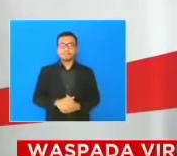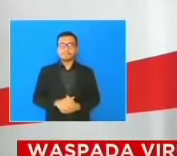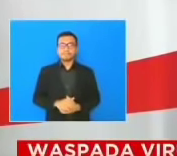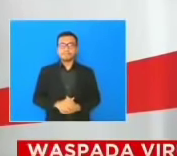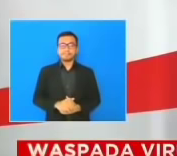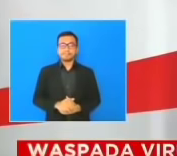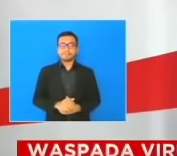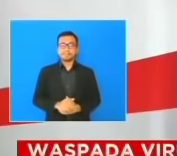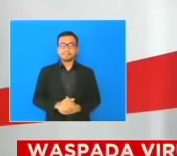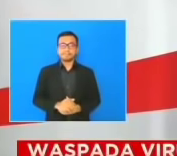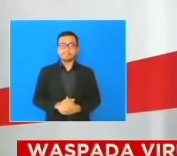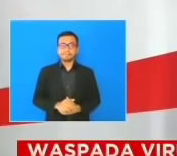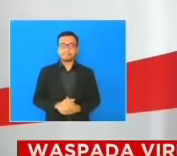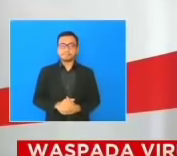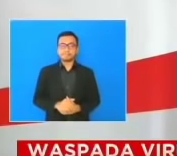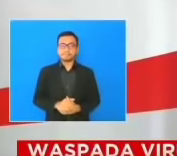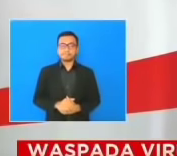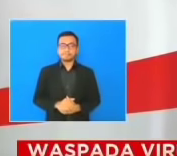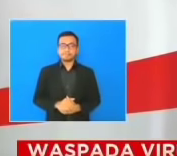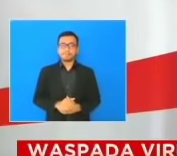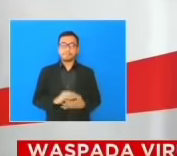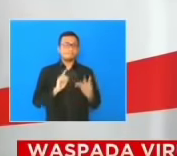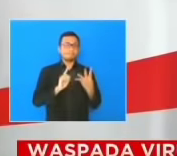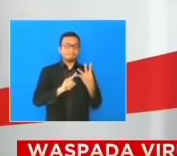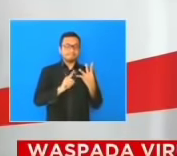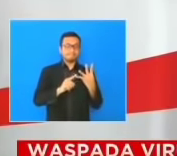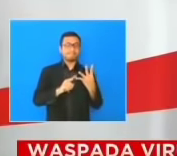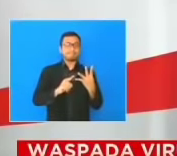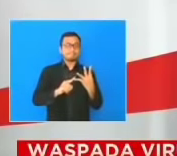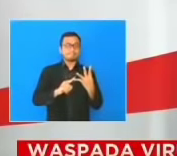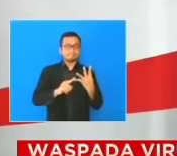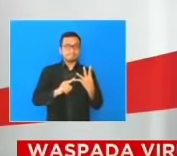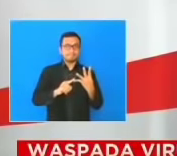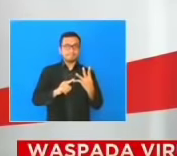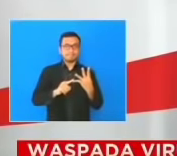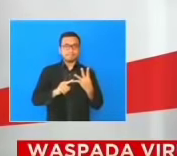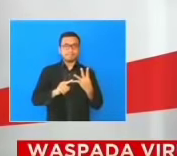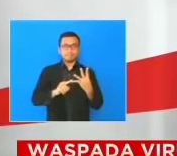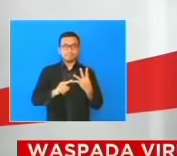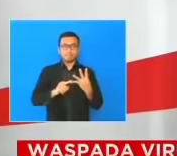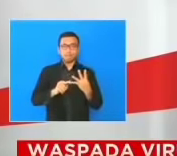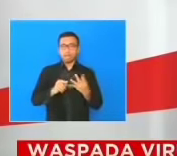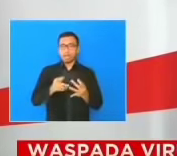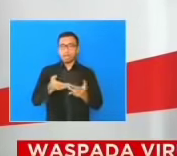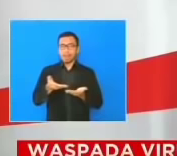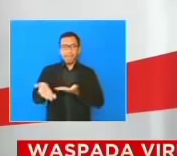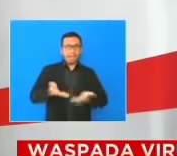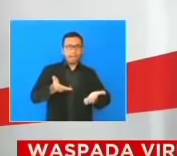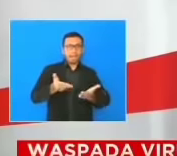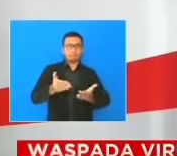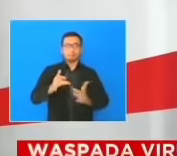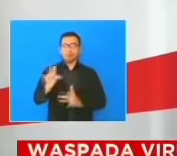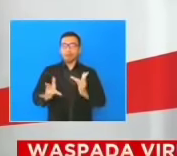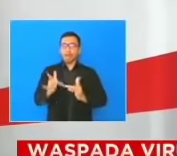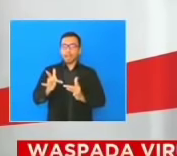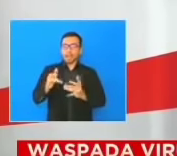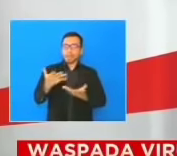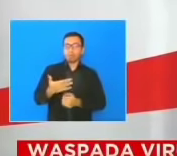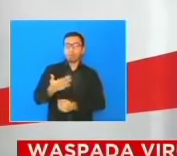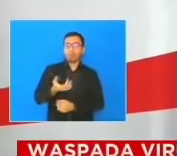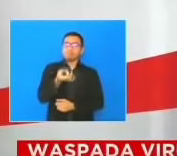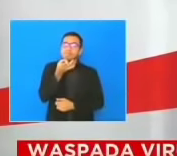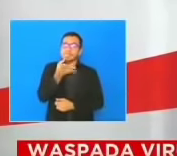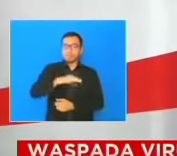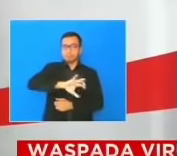Gunakan layanan-layanan online yang sudah kita kenal, gunakan jasa kurir yang sudah biasa kita